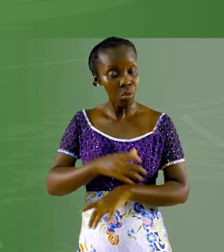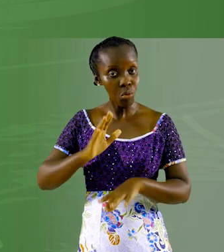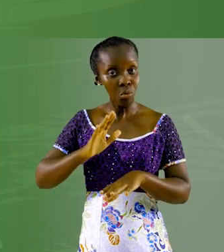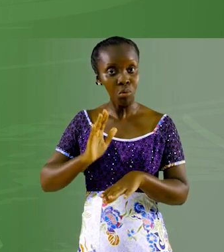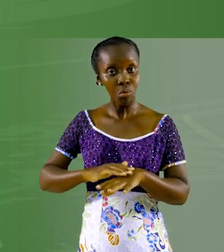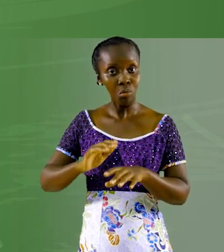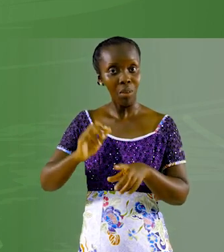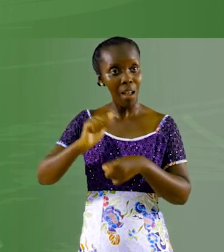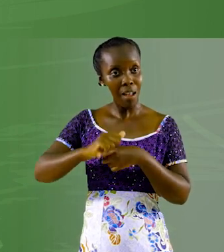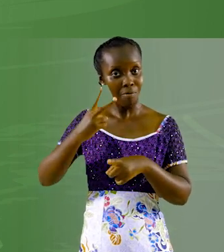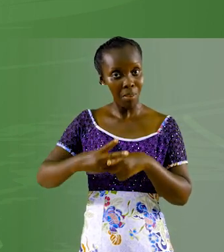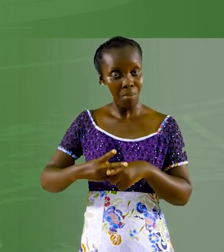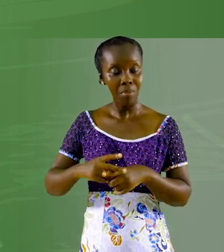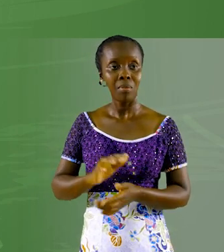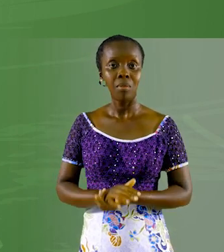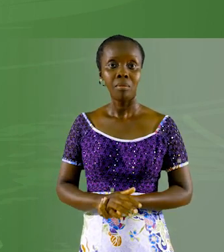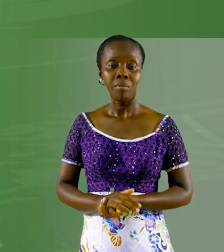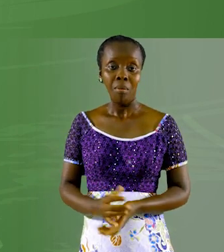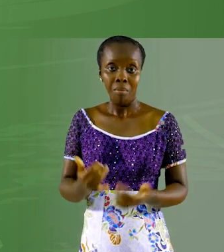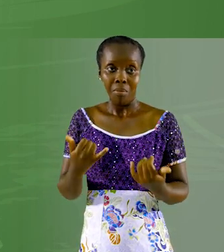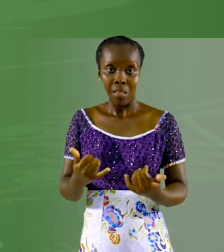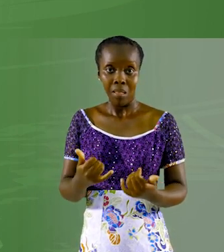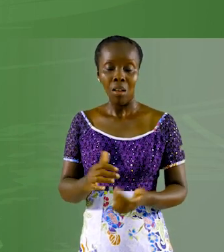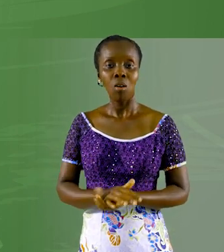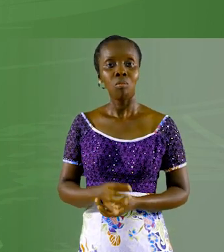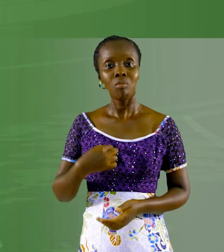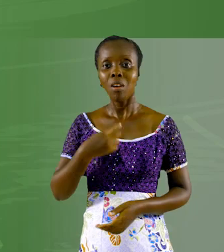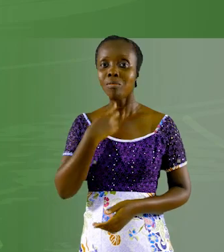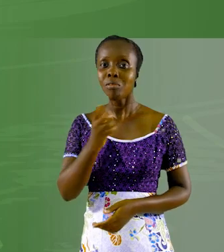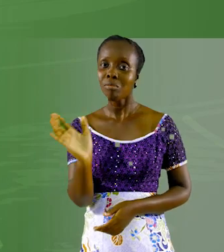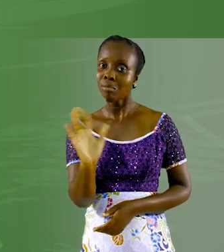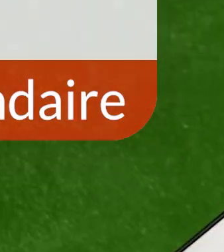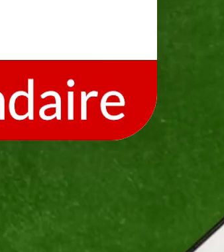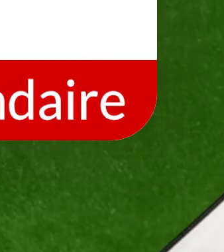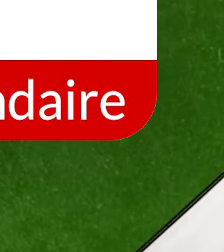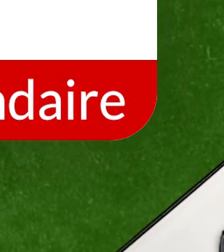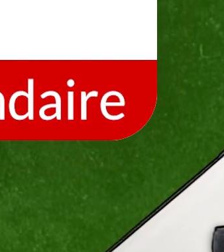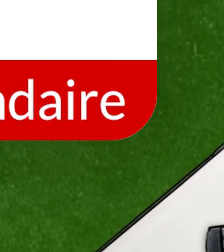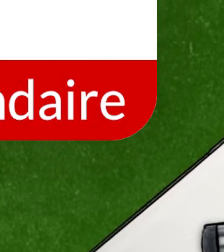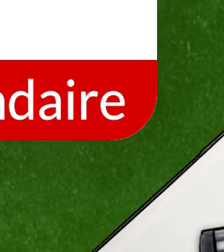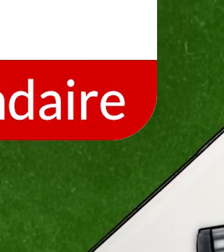avons étudié en ce jour. En attendant, je vous dis à bientôt.